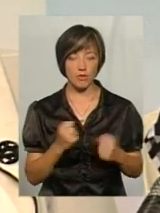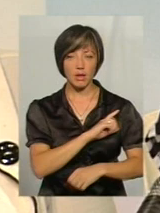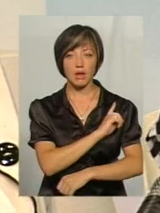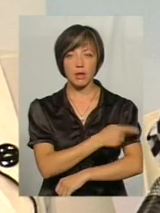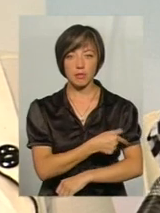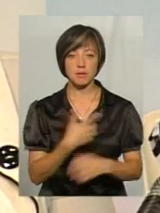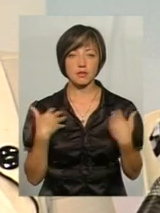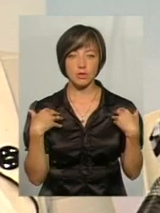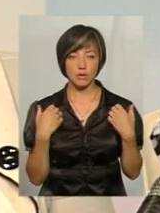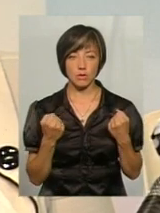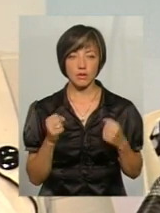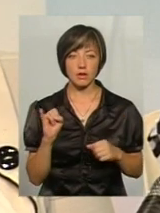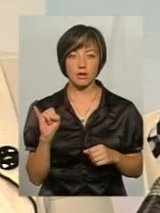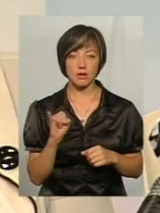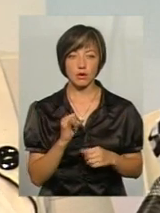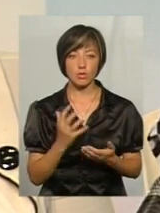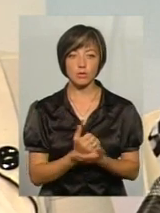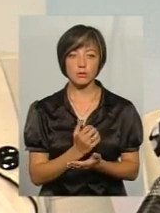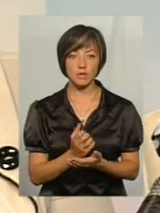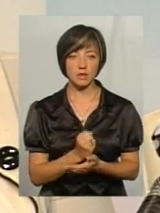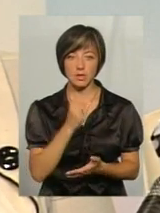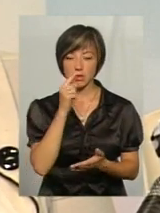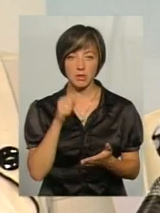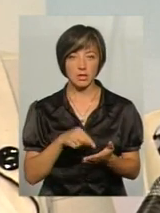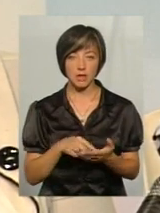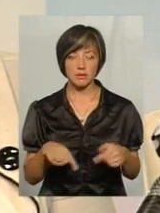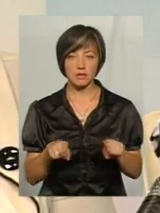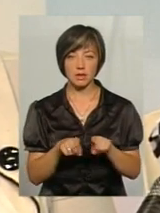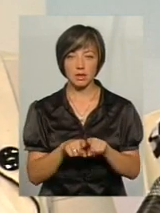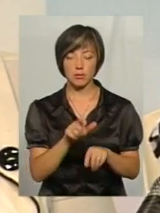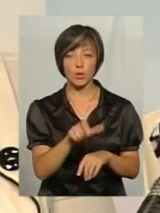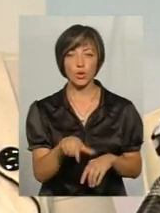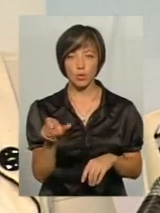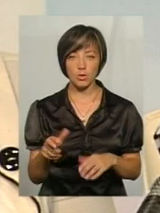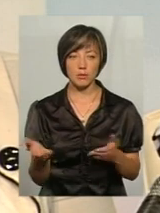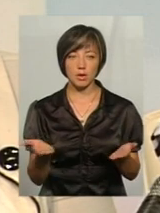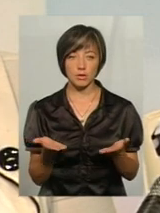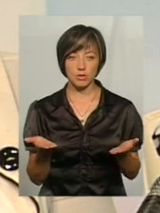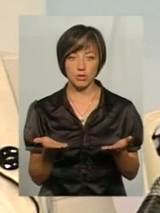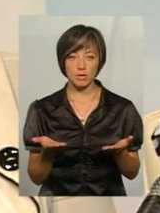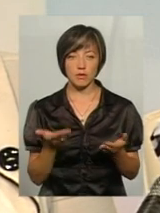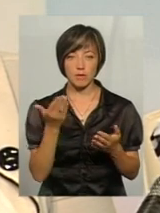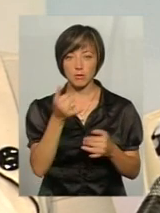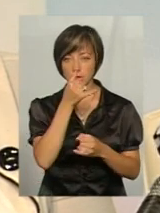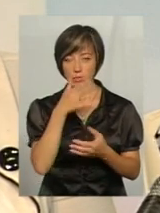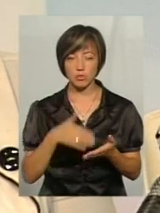крепкого и успеха. И не попадайте таким людям, которые вам не